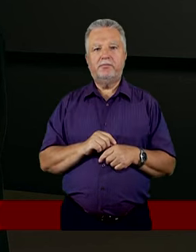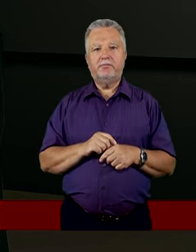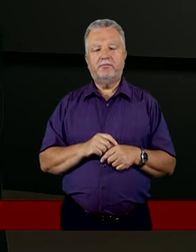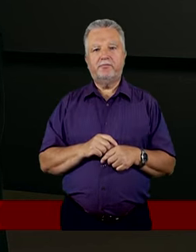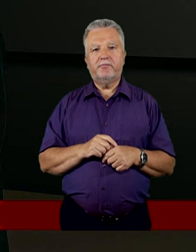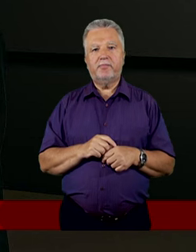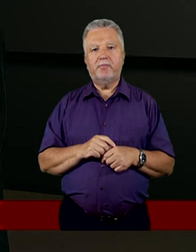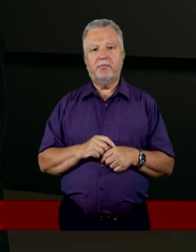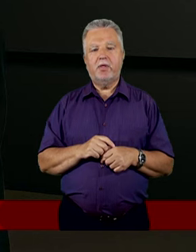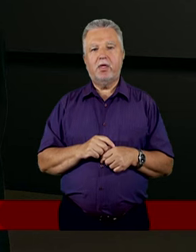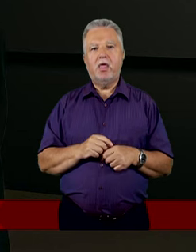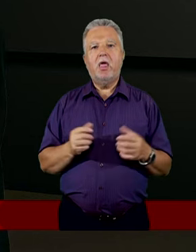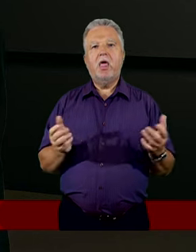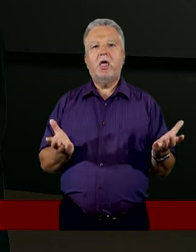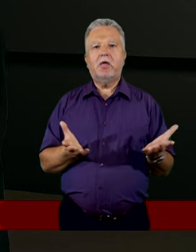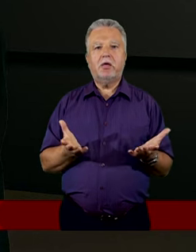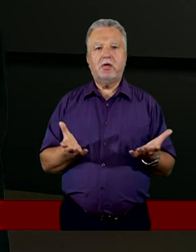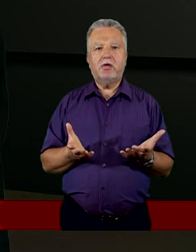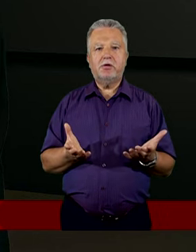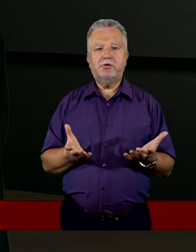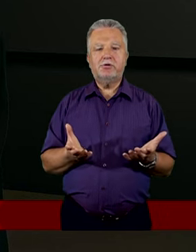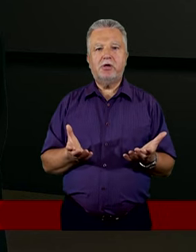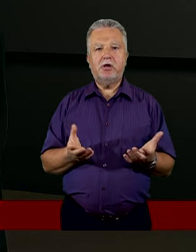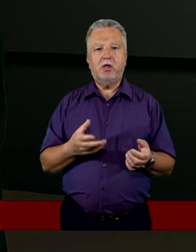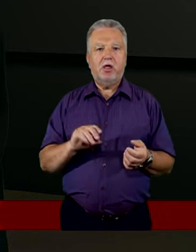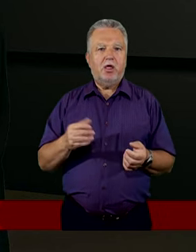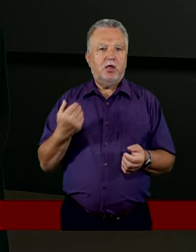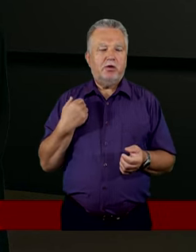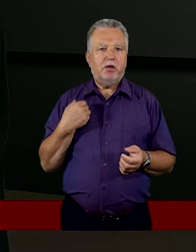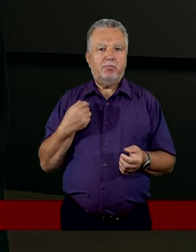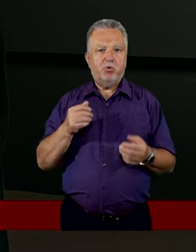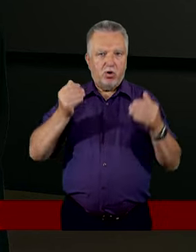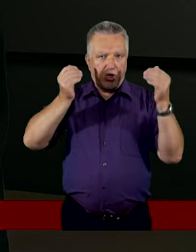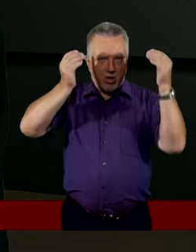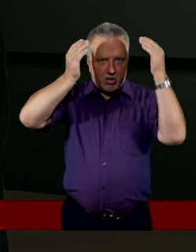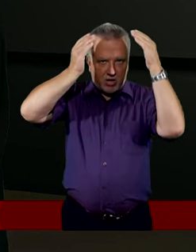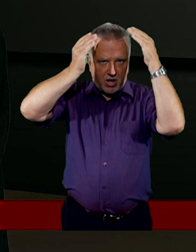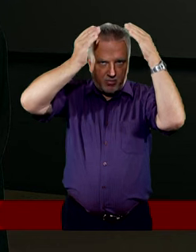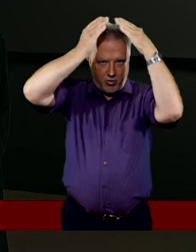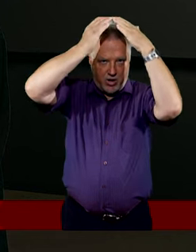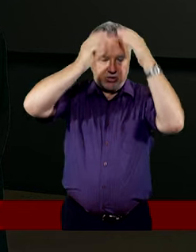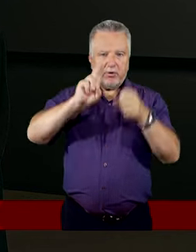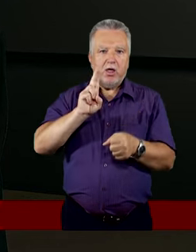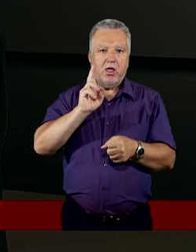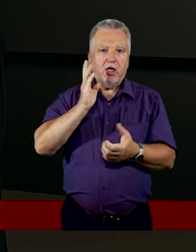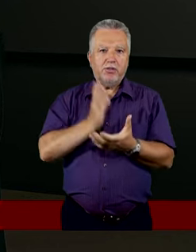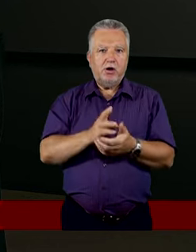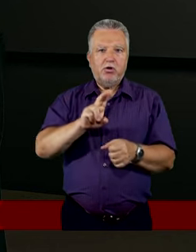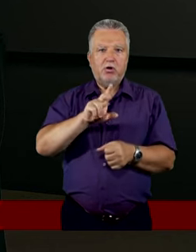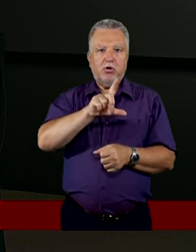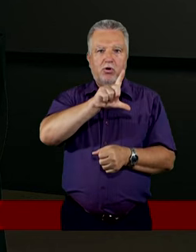siakie, pogańskie, gdzie na przykład nie było kapłaństwa, tylko ludzie